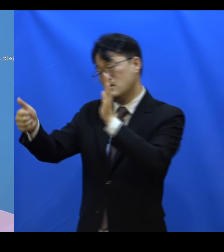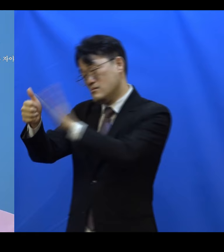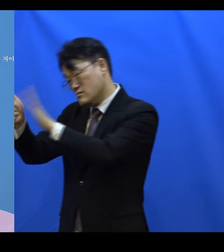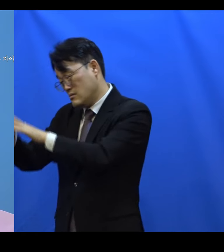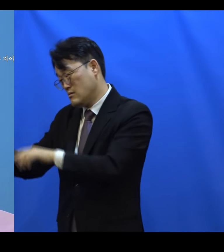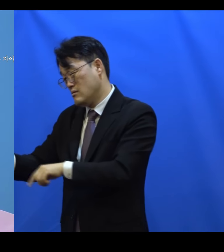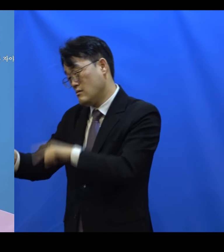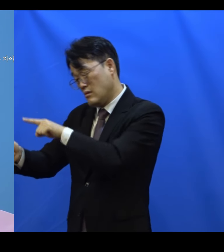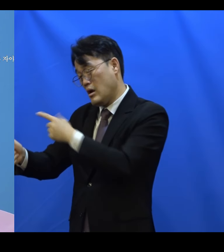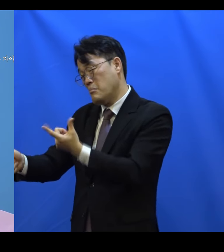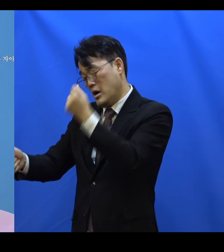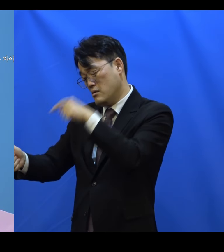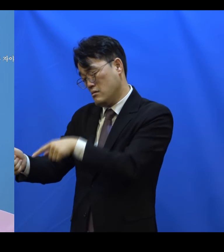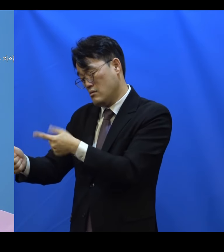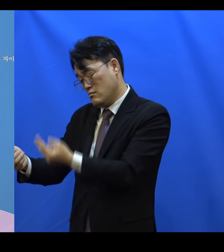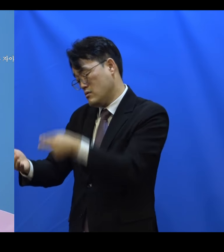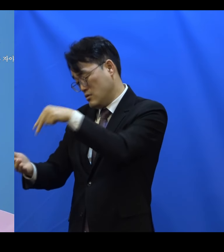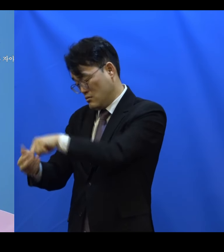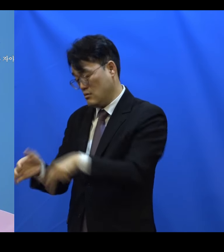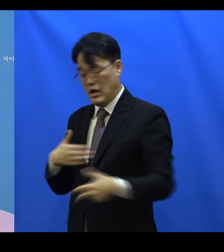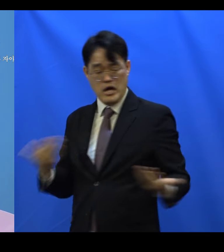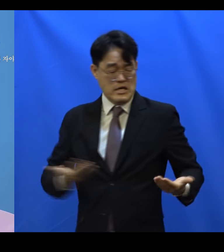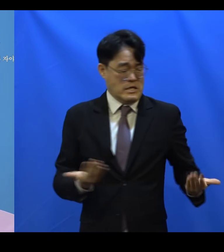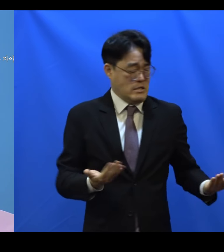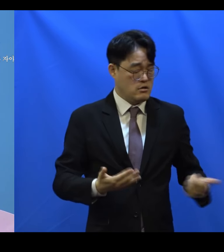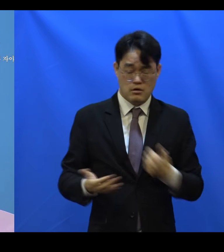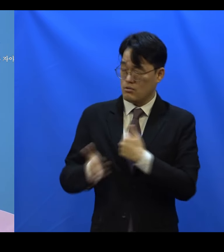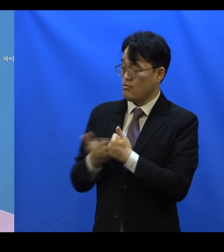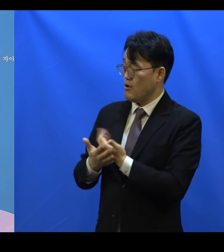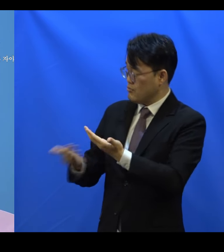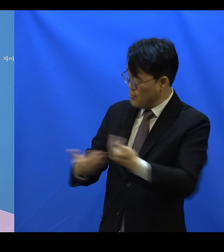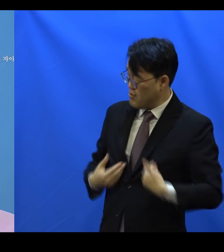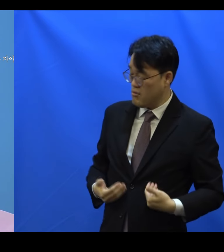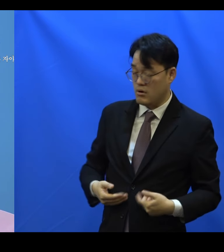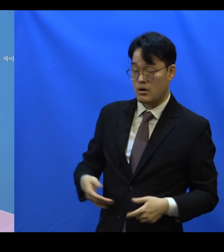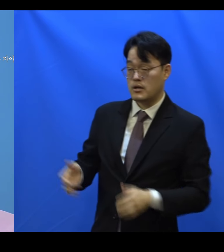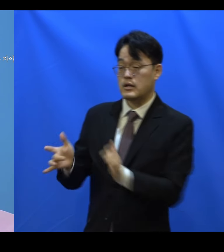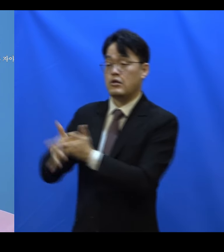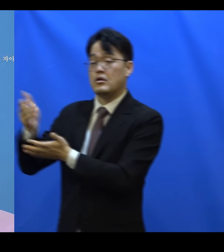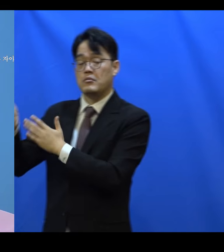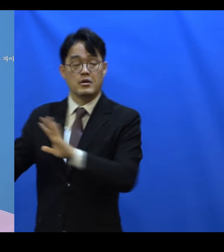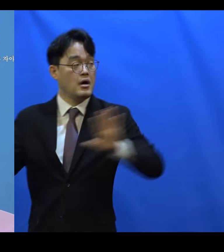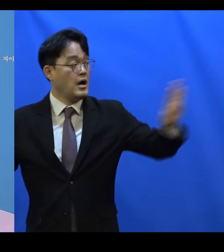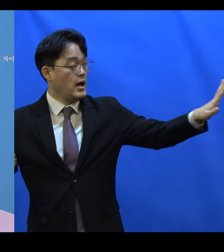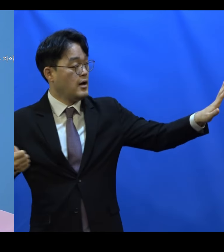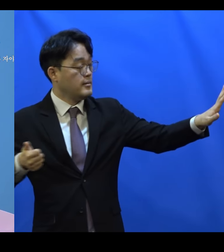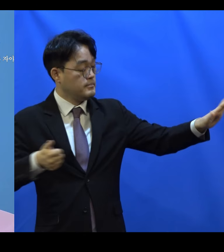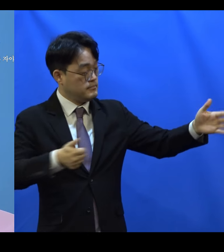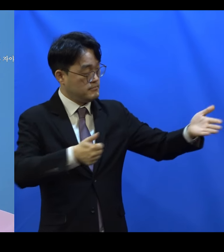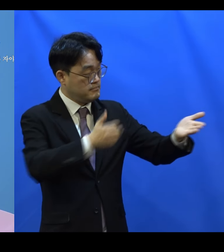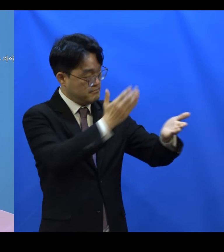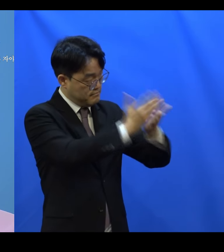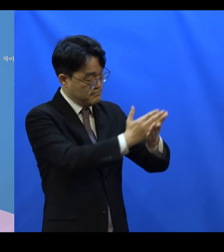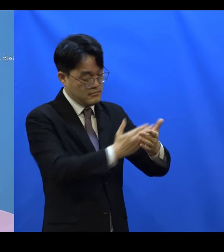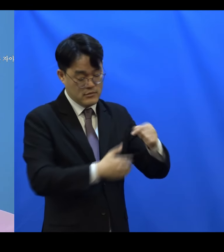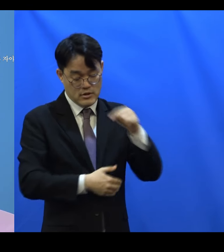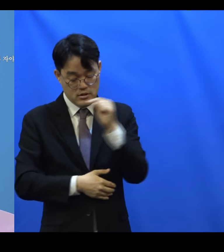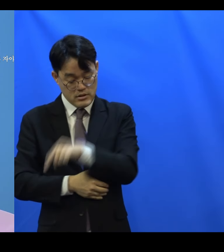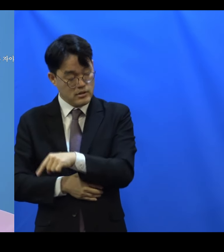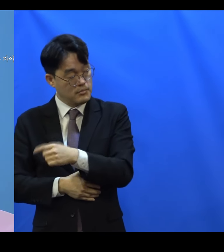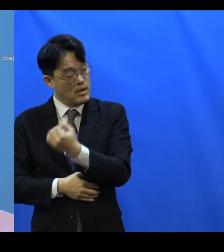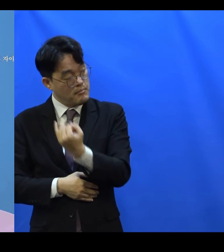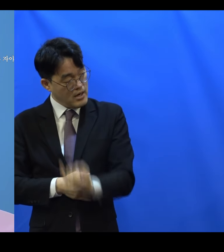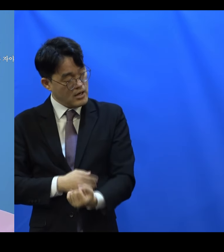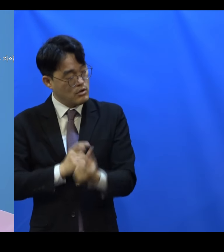깨뜨리려고 합니다. 그러나 주님은 마르다의 간섭에도 마리아를 보호해 주십니다. 오늘 여기서